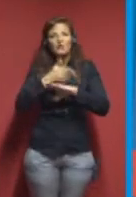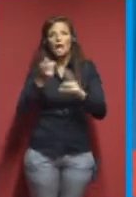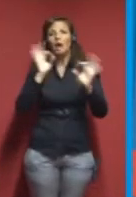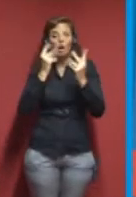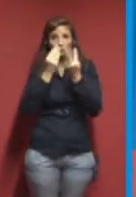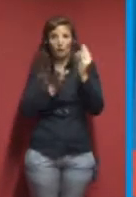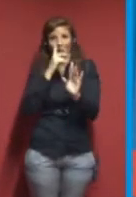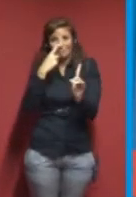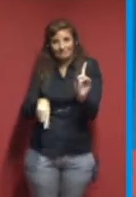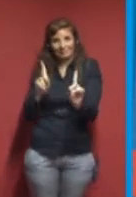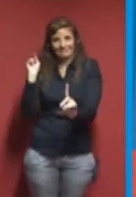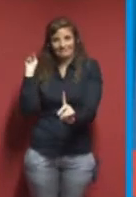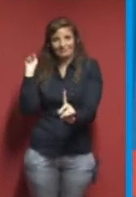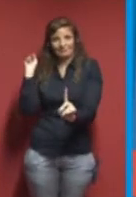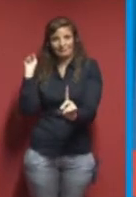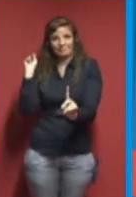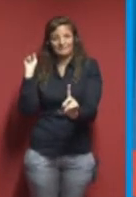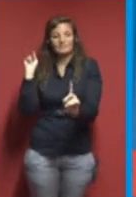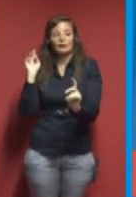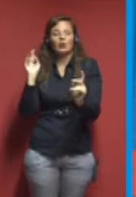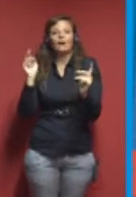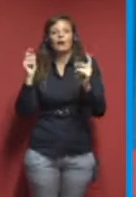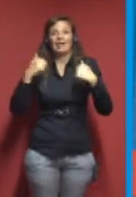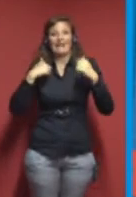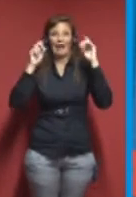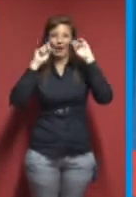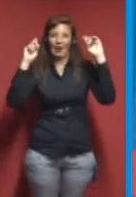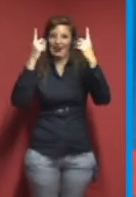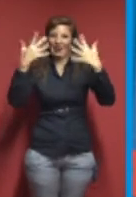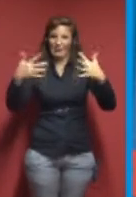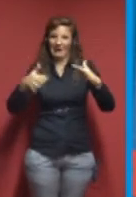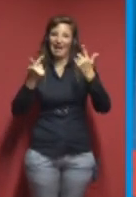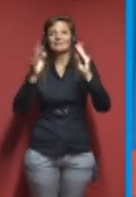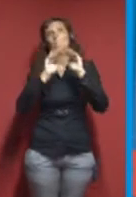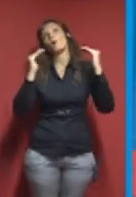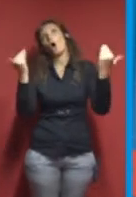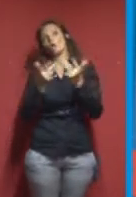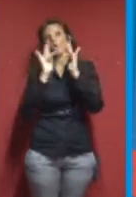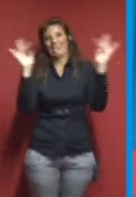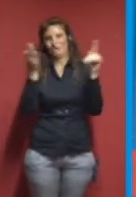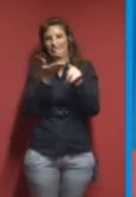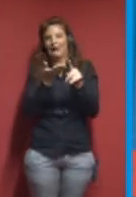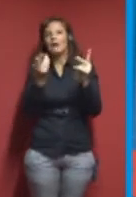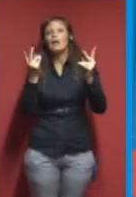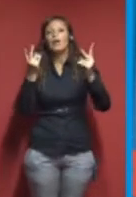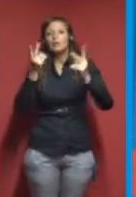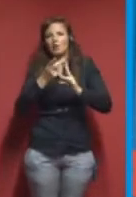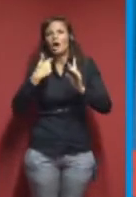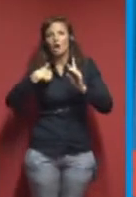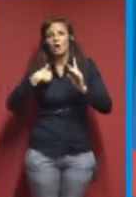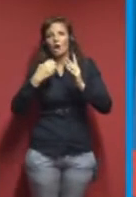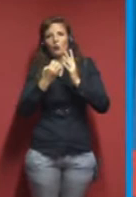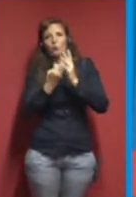eccola io mi sono laureata nel mondo digitale io usavo creavo